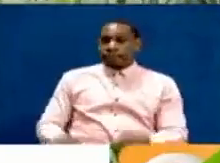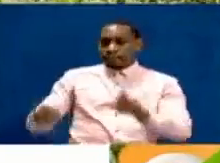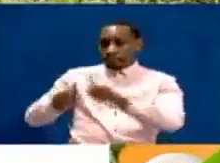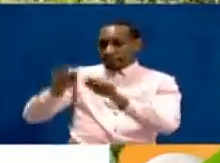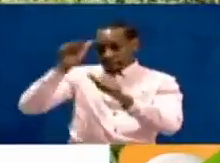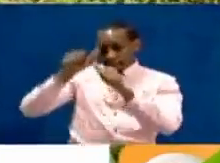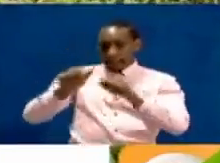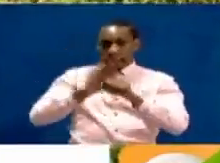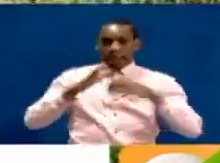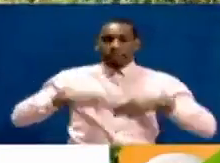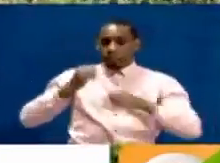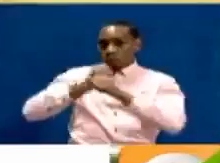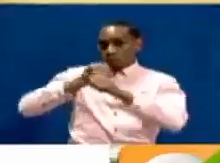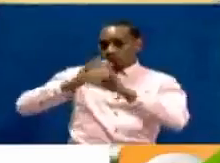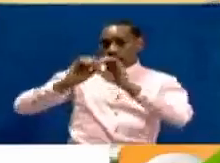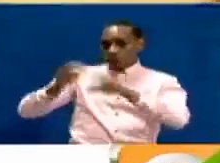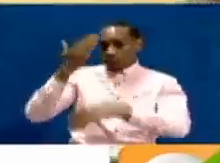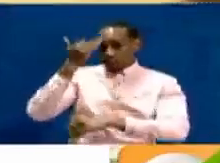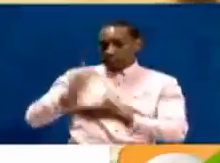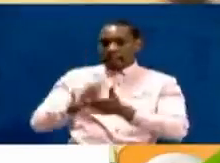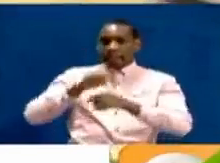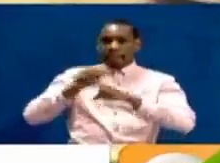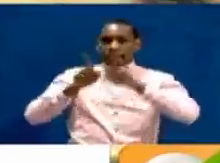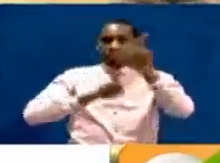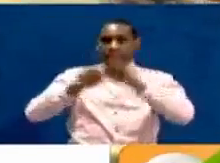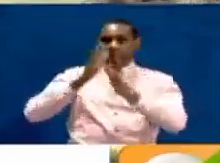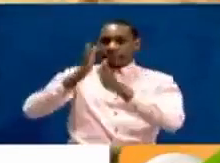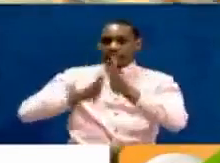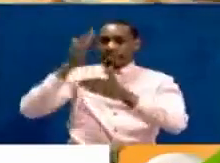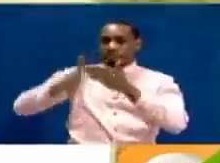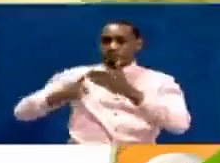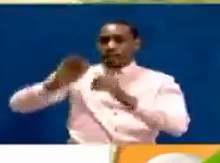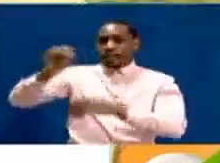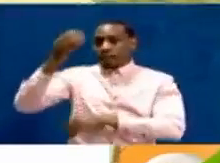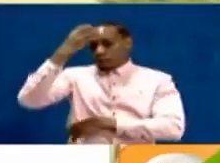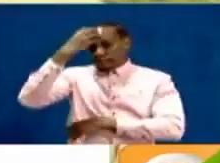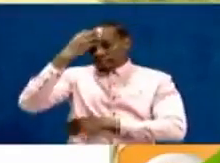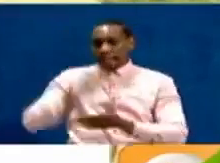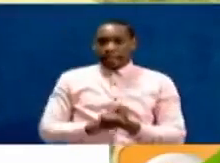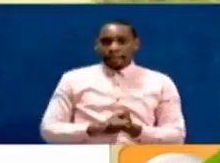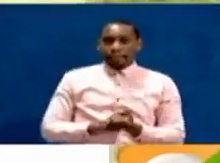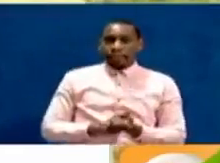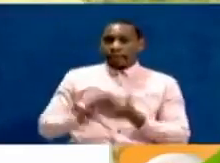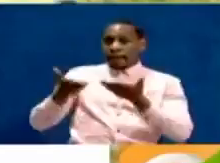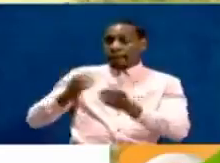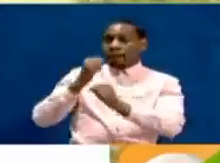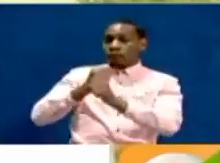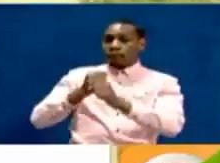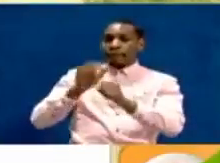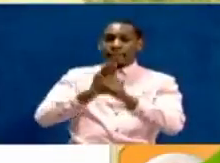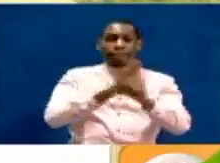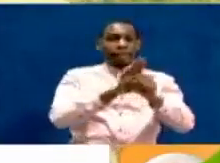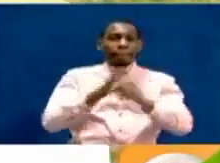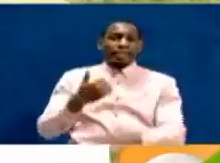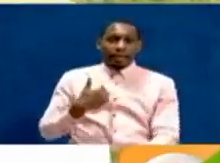Anakumbuka wengi walipoteza kazi baada ya safari ya treni kusitishwa mjini Kitale. Hapa ilikuwa na kasi kubwa